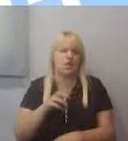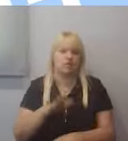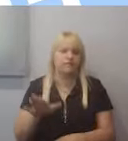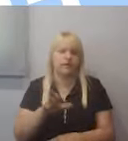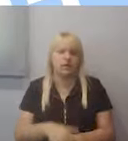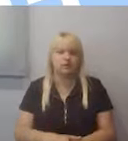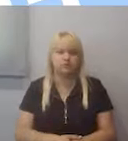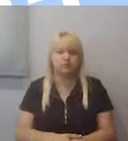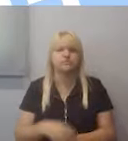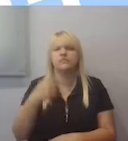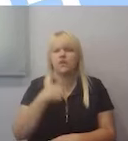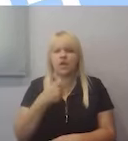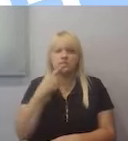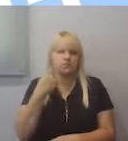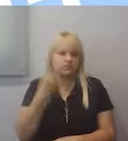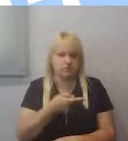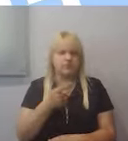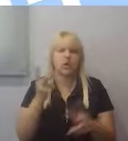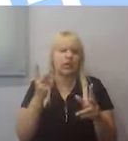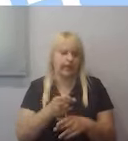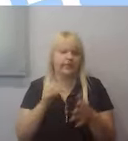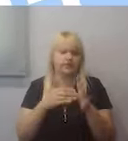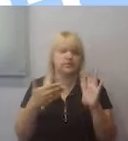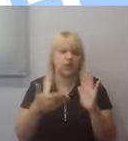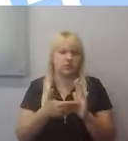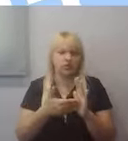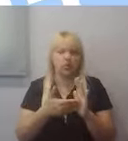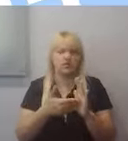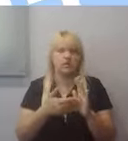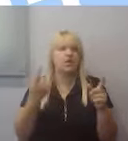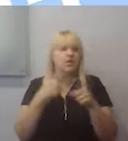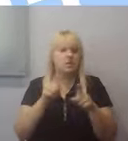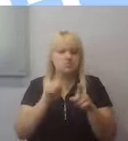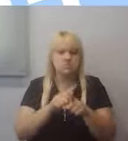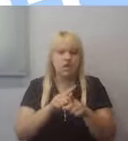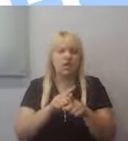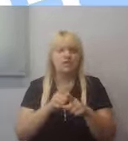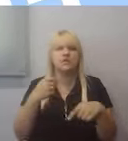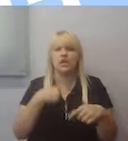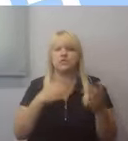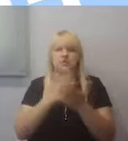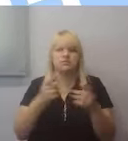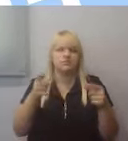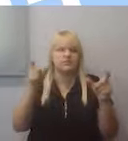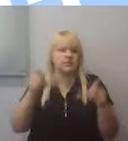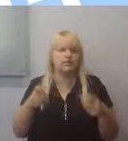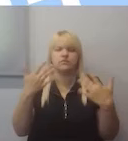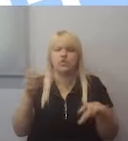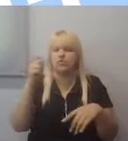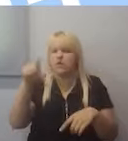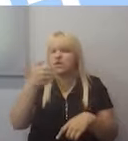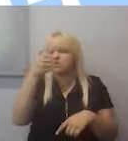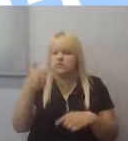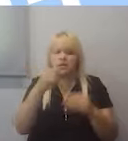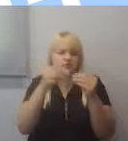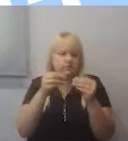uzsveru vārdu kritiskās situācijās tāpēc kad es esmu tas cilvēks kas jau vairākus gadus no vietas runā par to ka